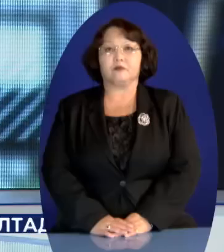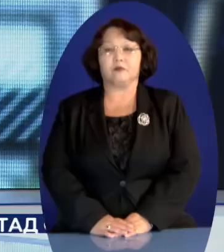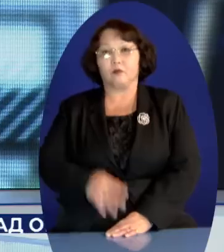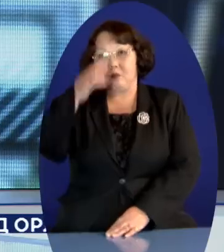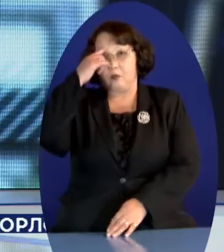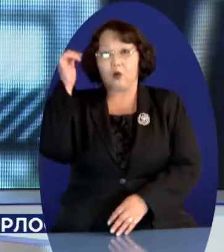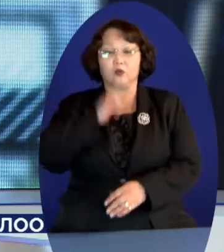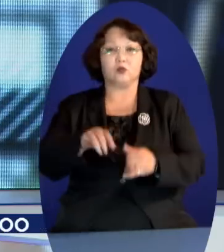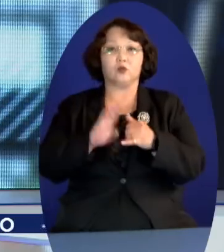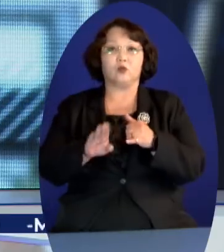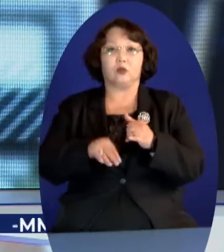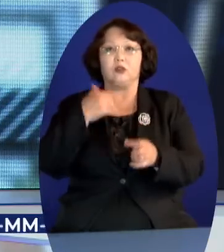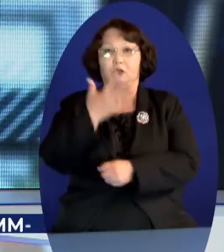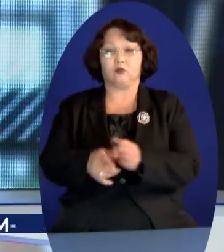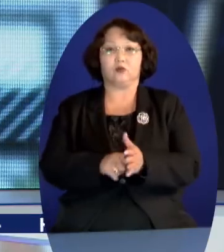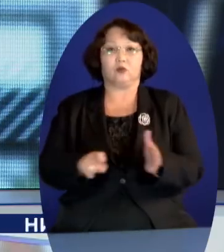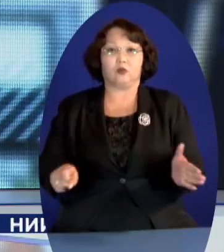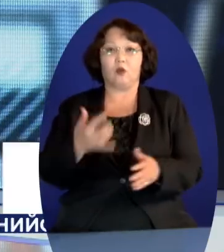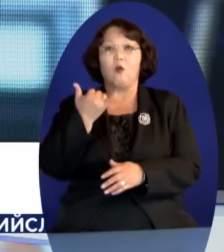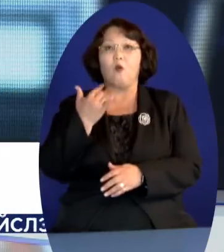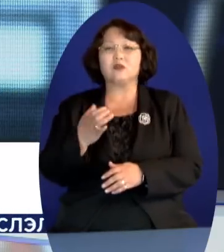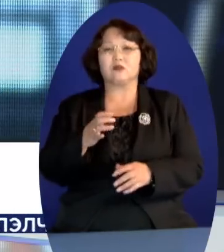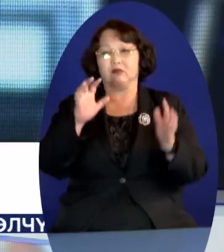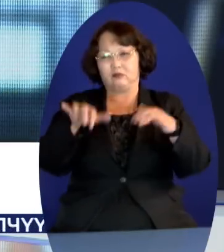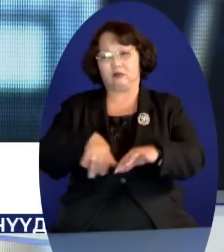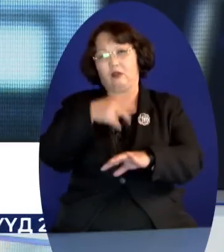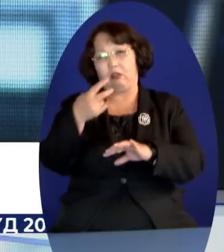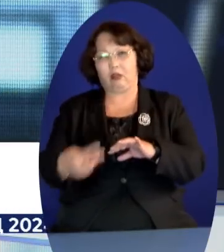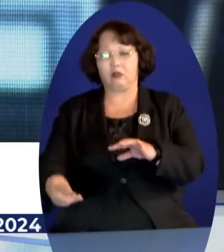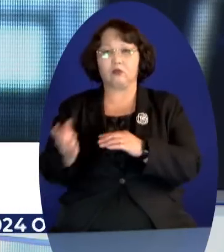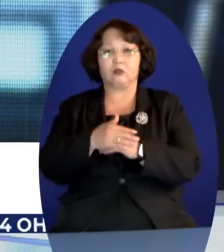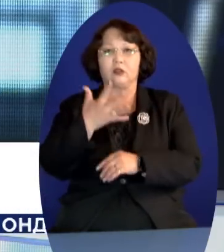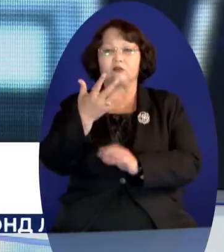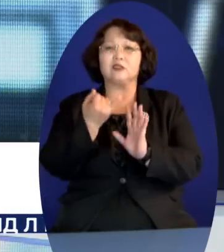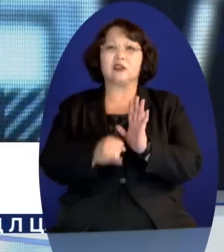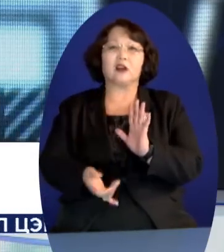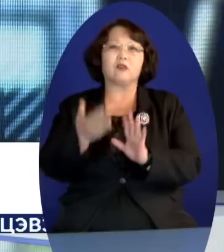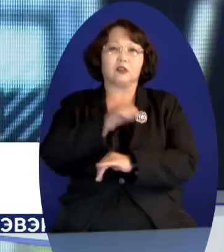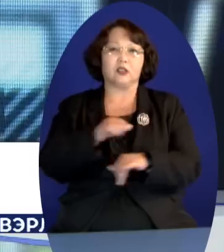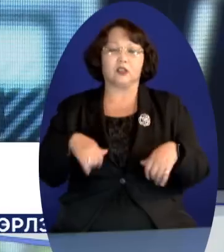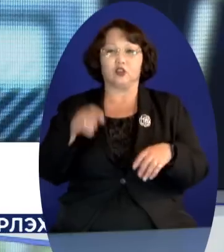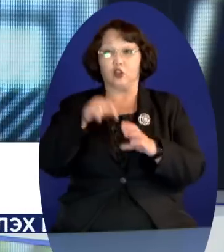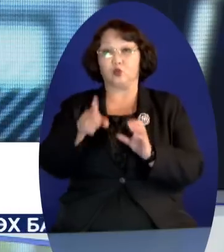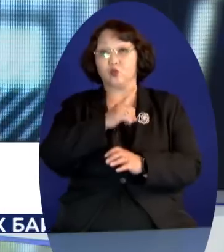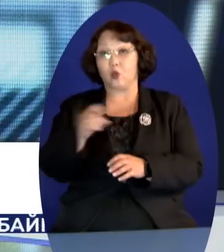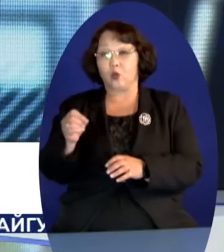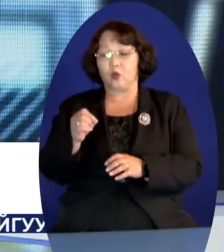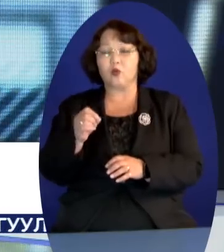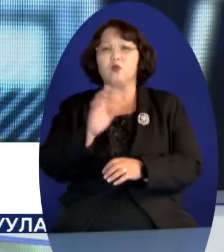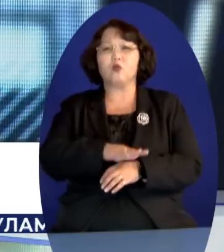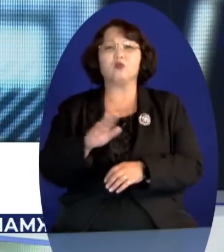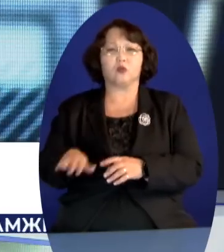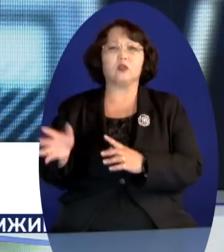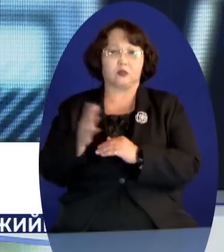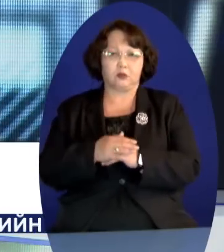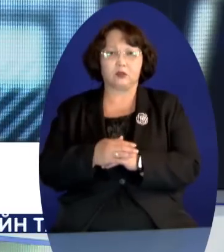Манай улсад сүүлийн 5 жилд усны ослоор нийтдээ 560 гаруй иргэн амь насаа алджээ. Үүний 100 орчим нь бага насны хүүхэд бий гэсэн судалгаа